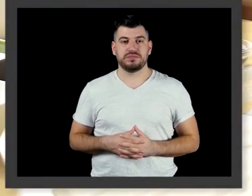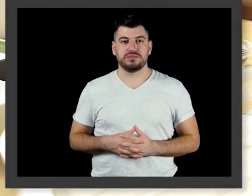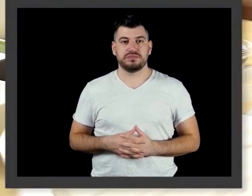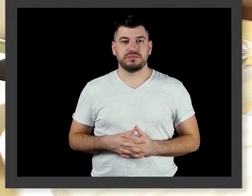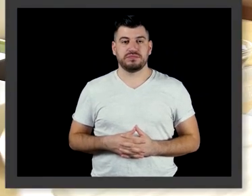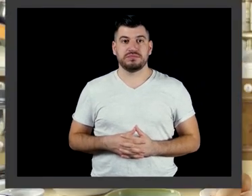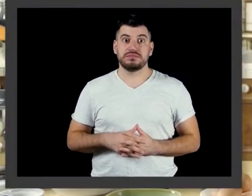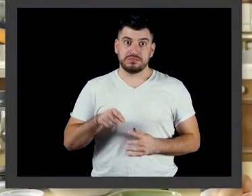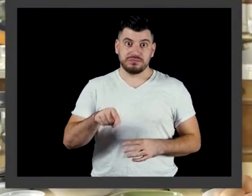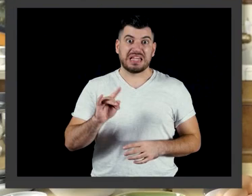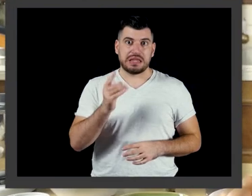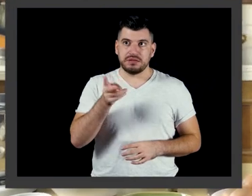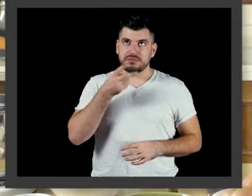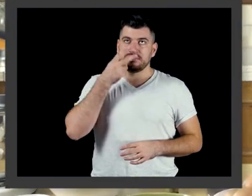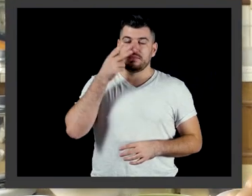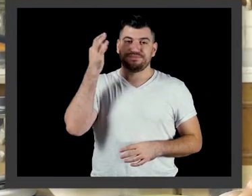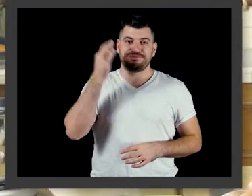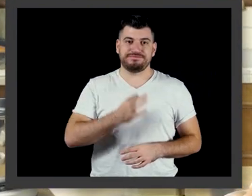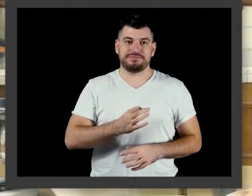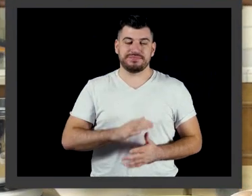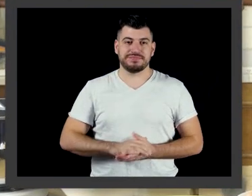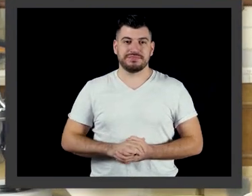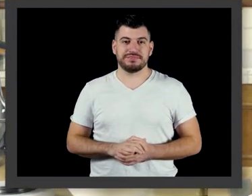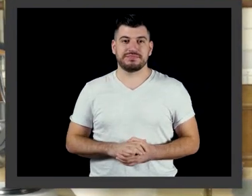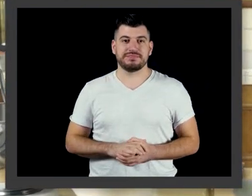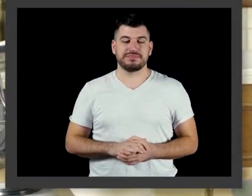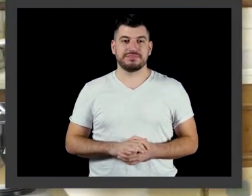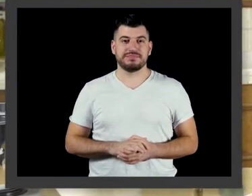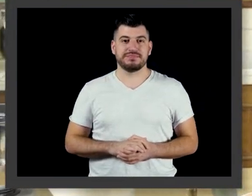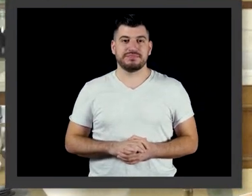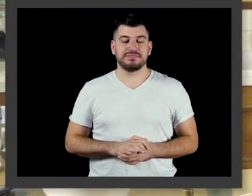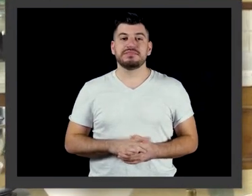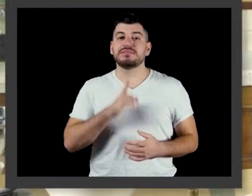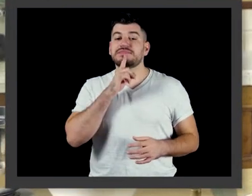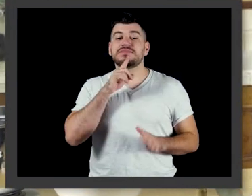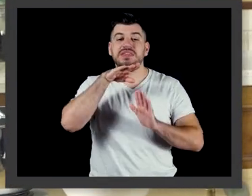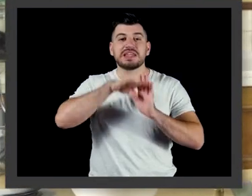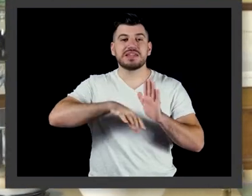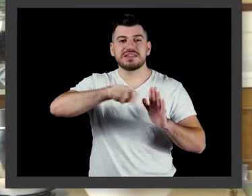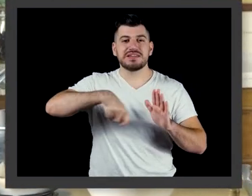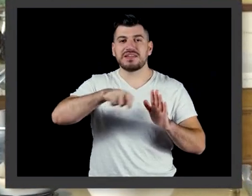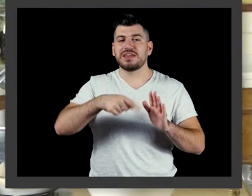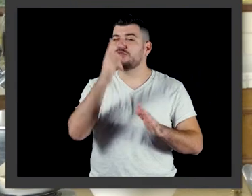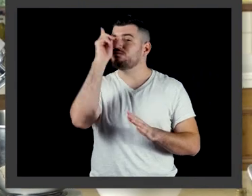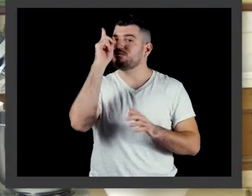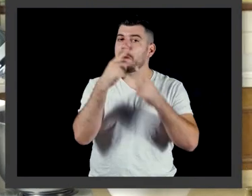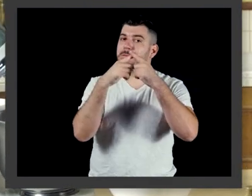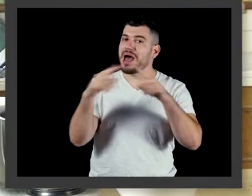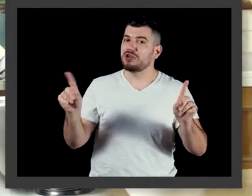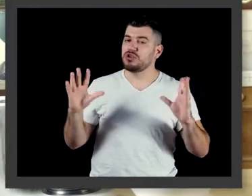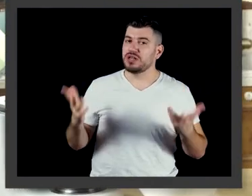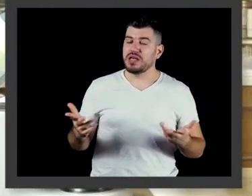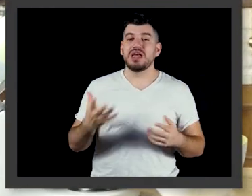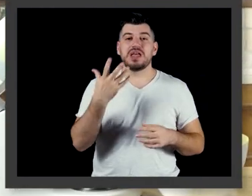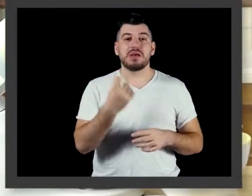Ωχ, τι ωραία και μυρίζει ήδη ωραία. Καταπληκτικό. Η συνταγή μας, το μόνο παράξενο που έχει είναι ότι έχει δύο